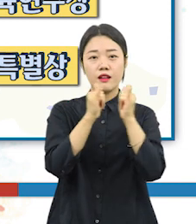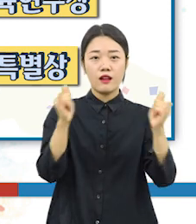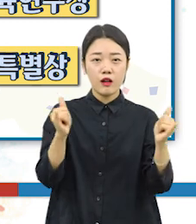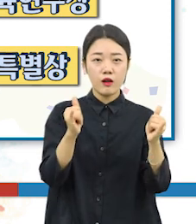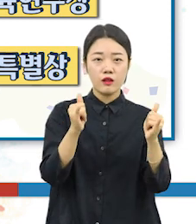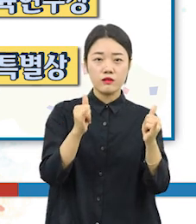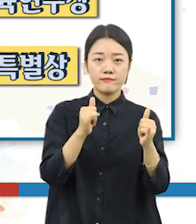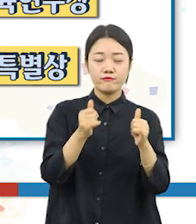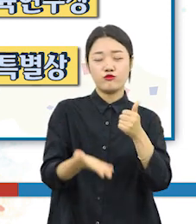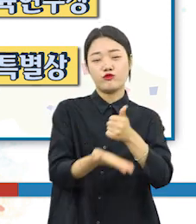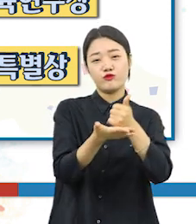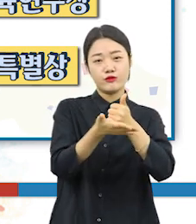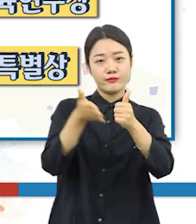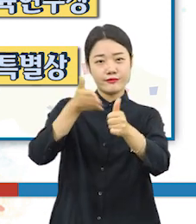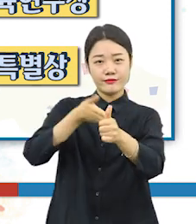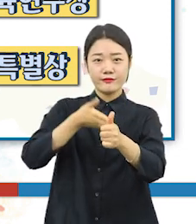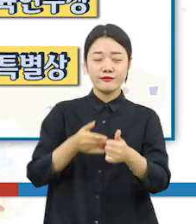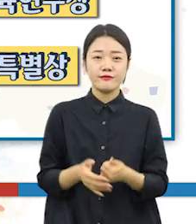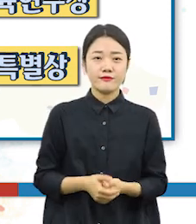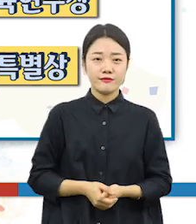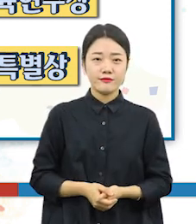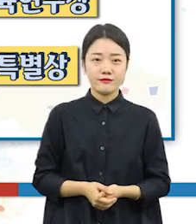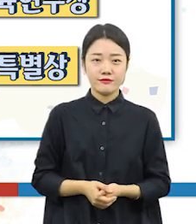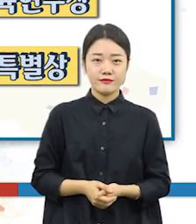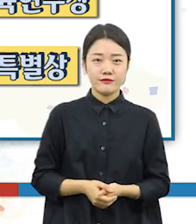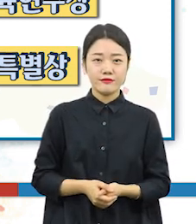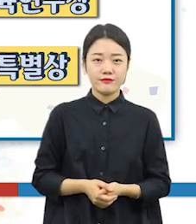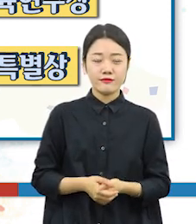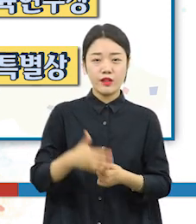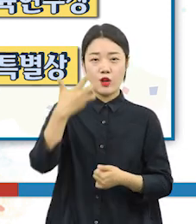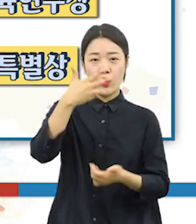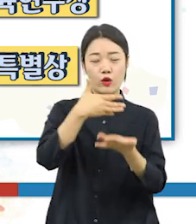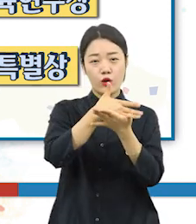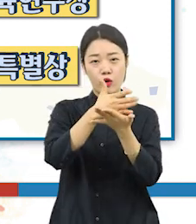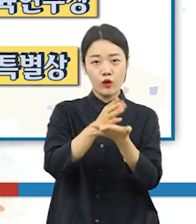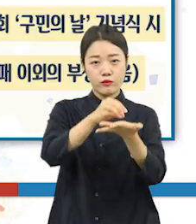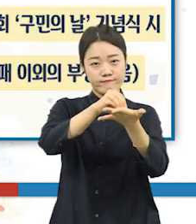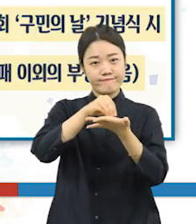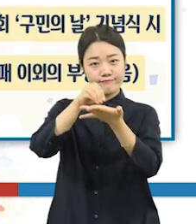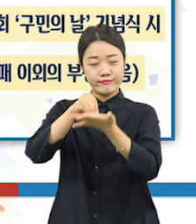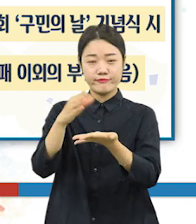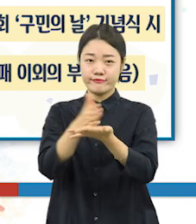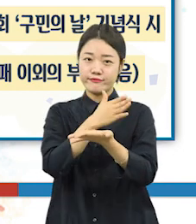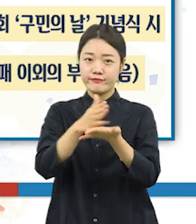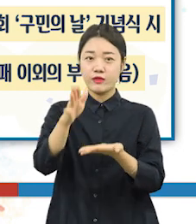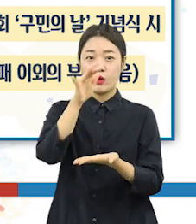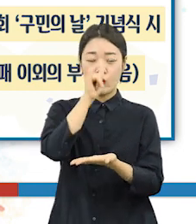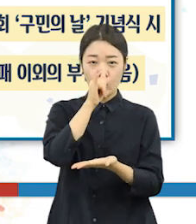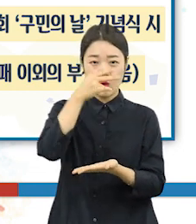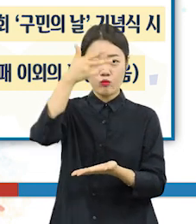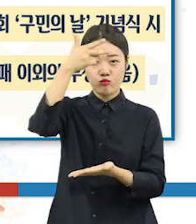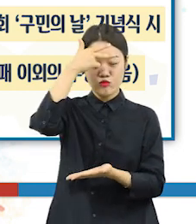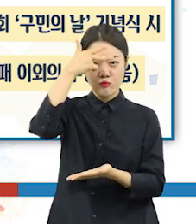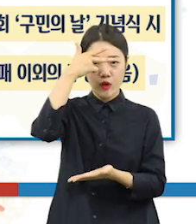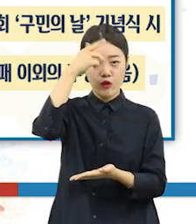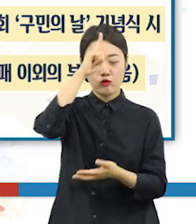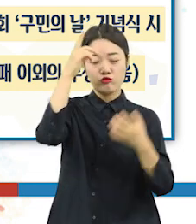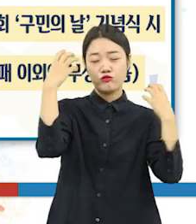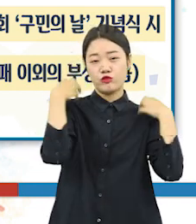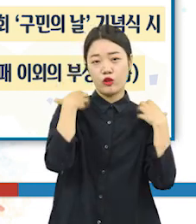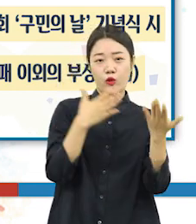후보자를 적극 추천해 주시기 바랍니다. 아래와 같이 8개 접수 분야로 나누어지며 부평구청